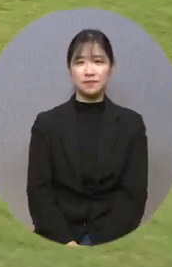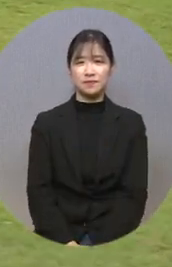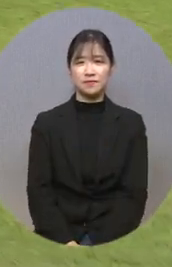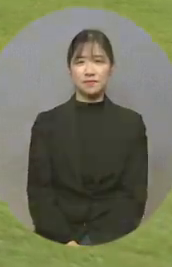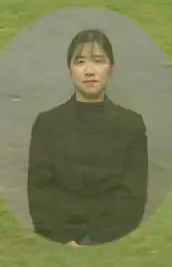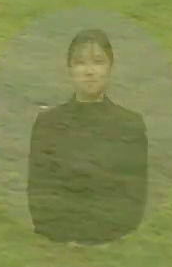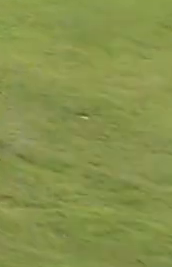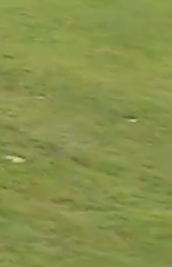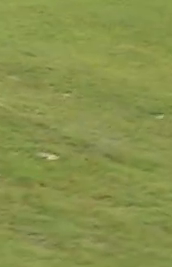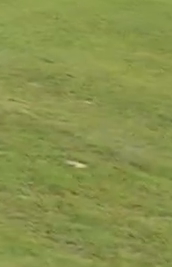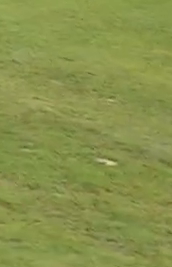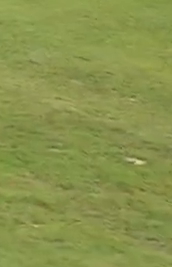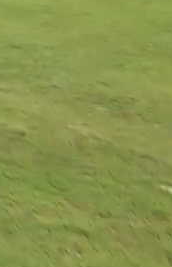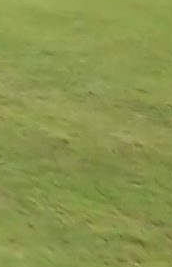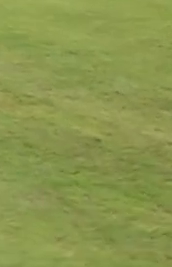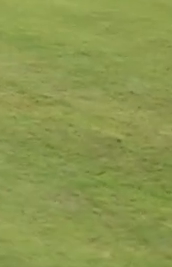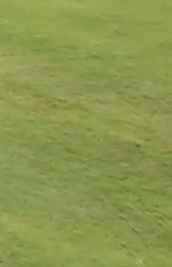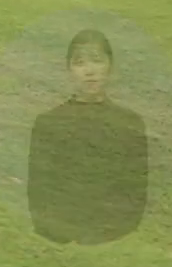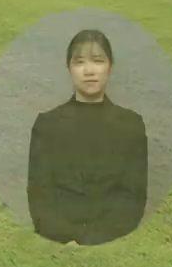대박. 나이스. 와,